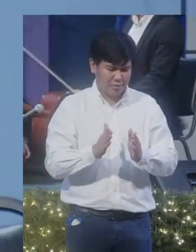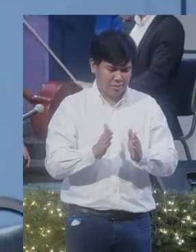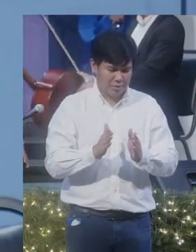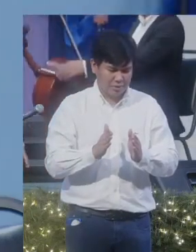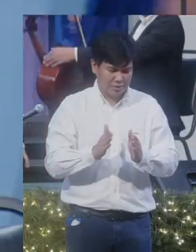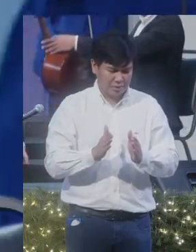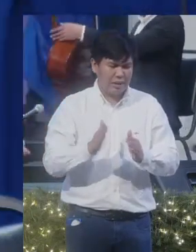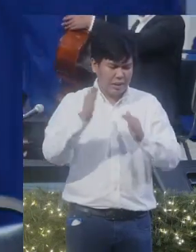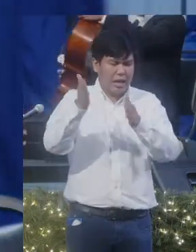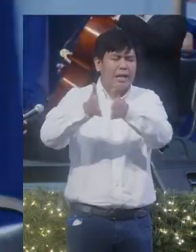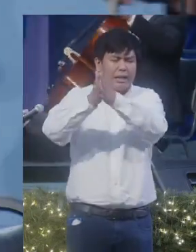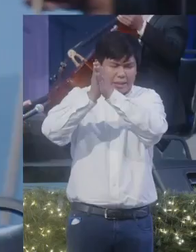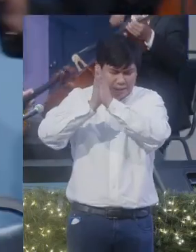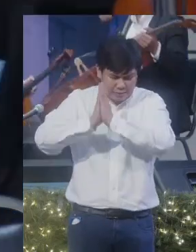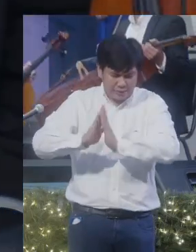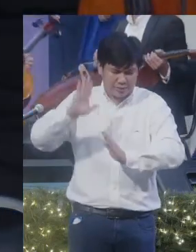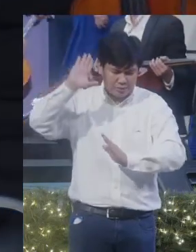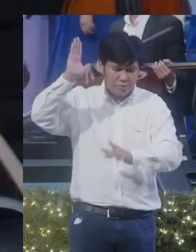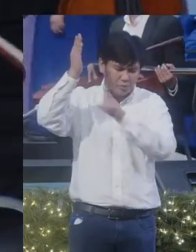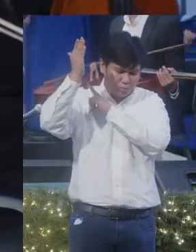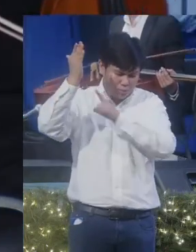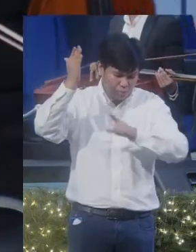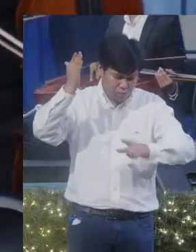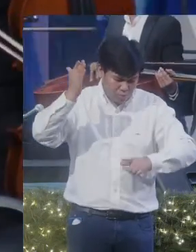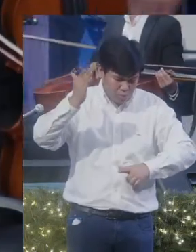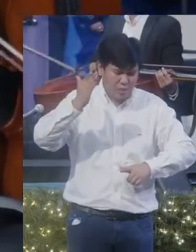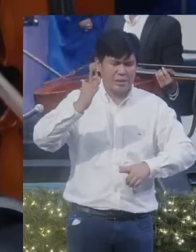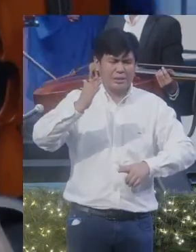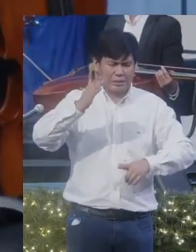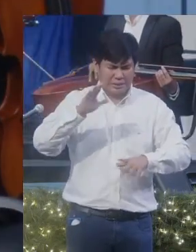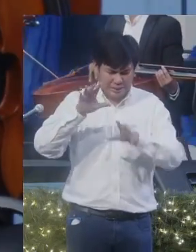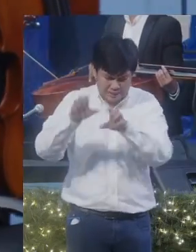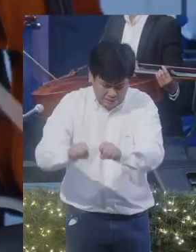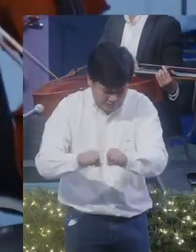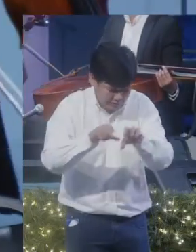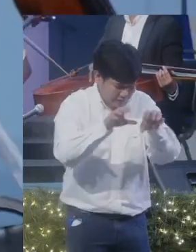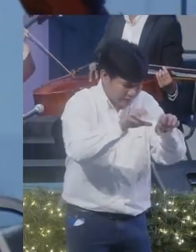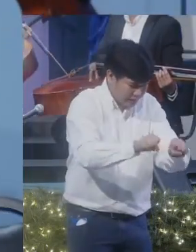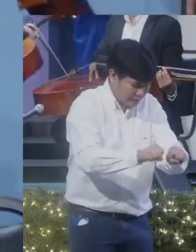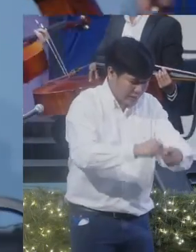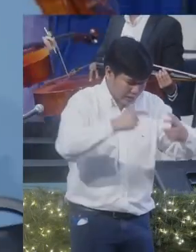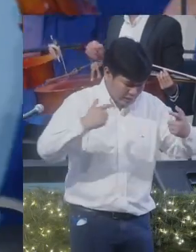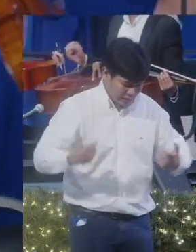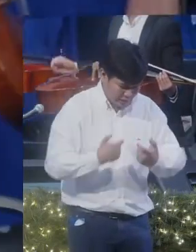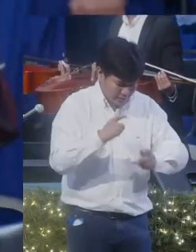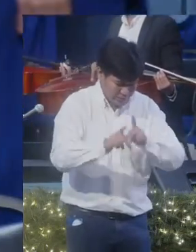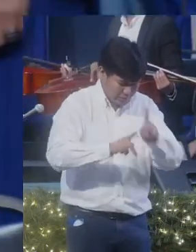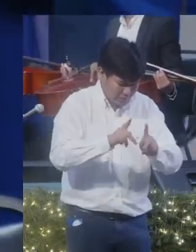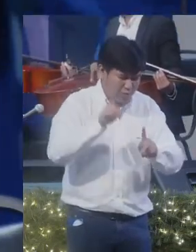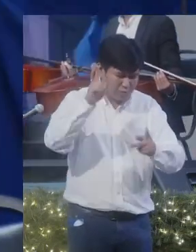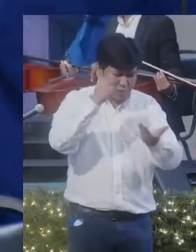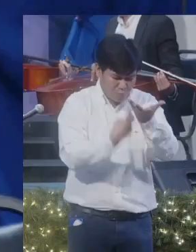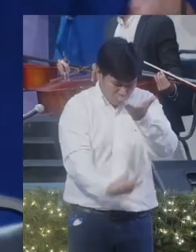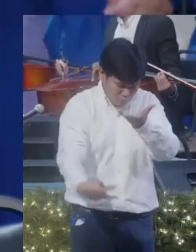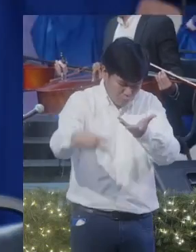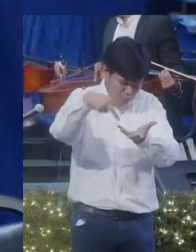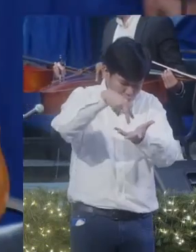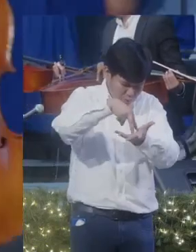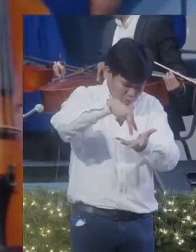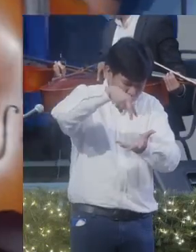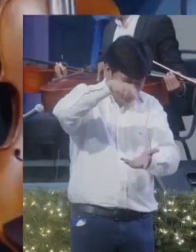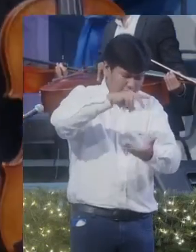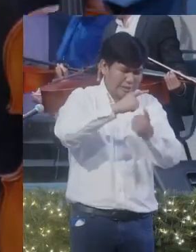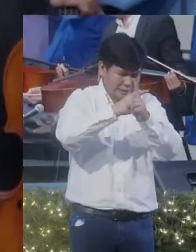tagahuli, Panginoon, ng mga makasalanan na iyong bubuhayin upang sila